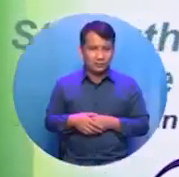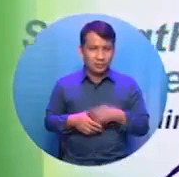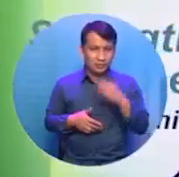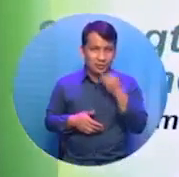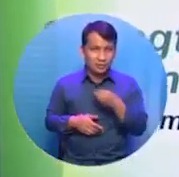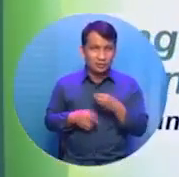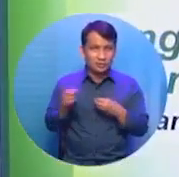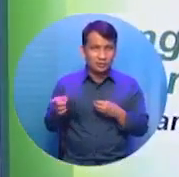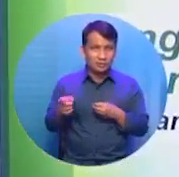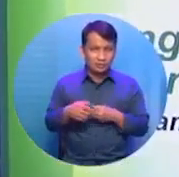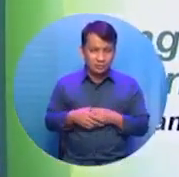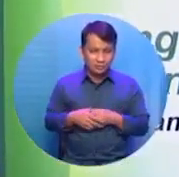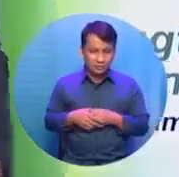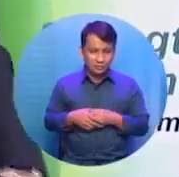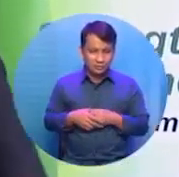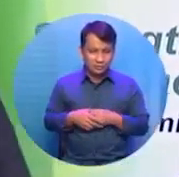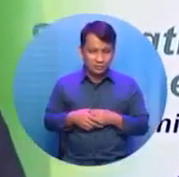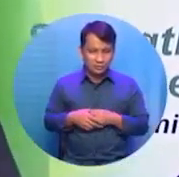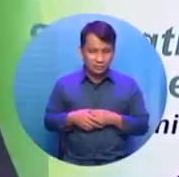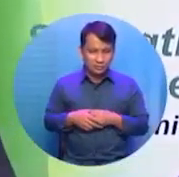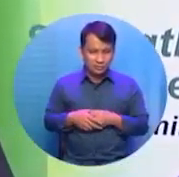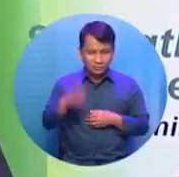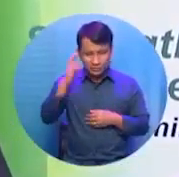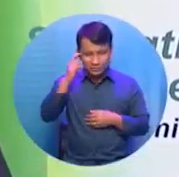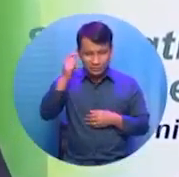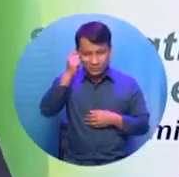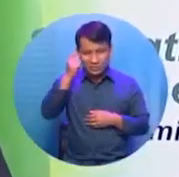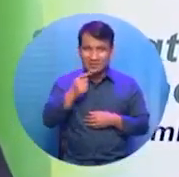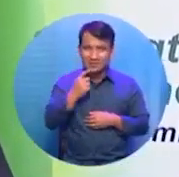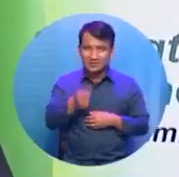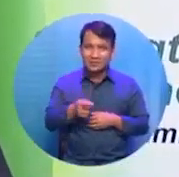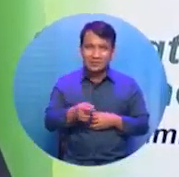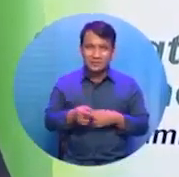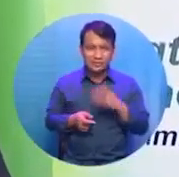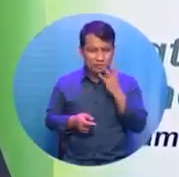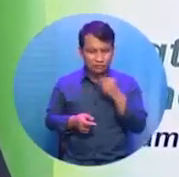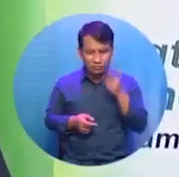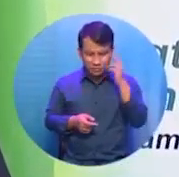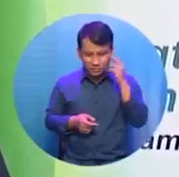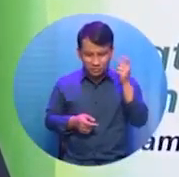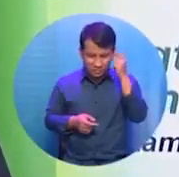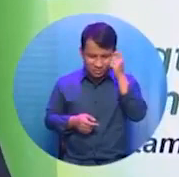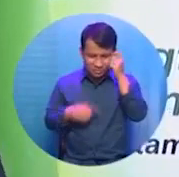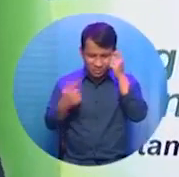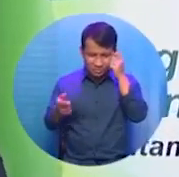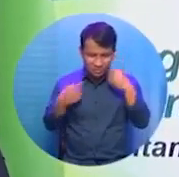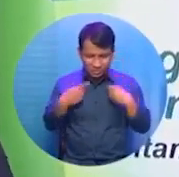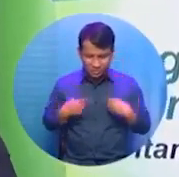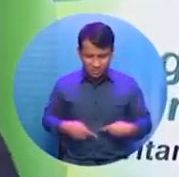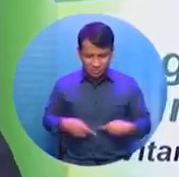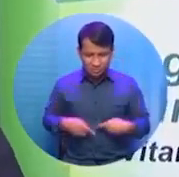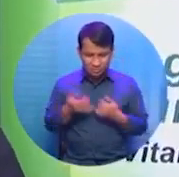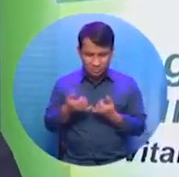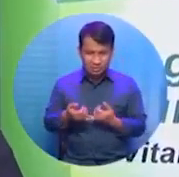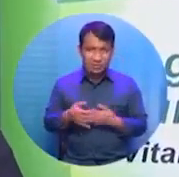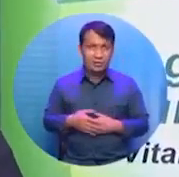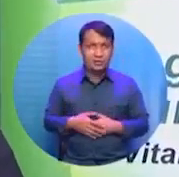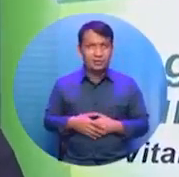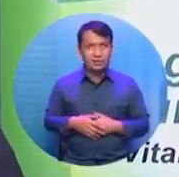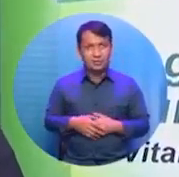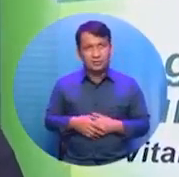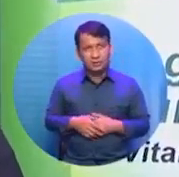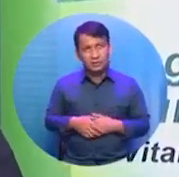Sino yun? Si Therapy! Sino yun si Therapy? Ano bang sinusuot na damit ni Therapy ngayon?